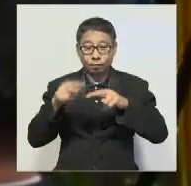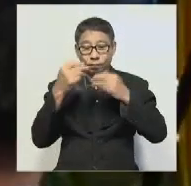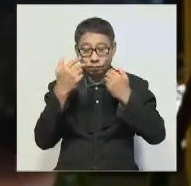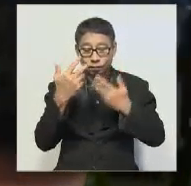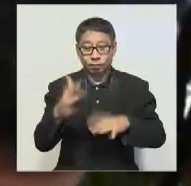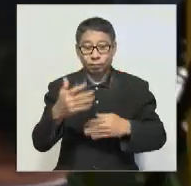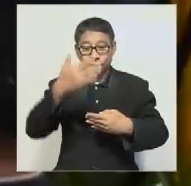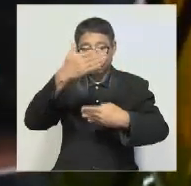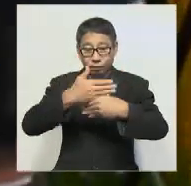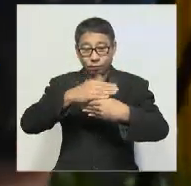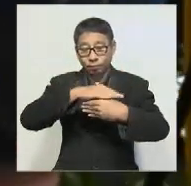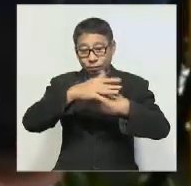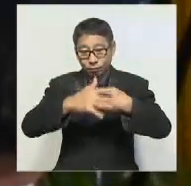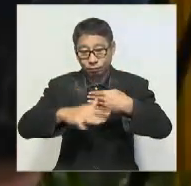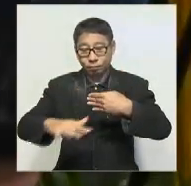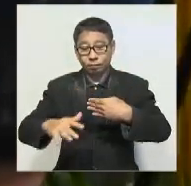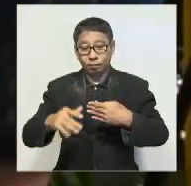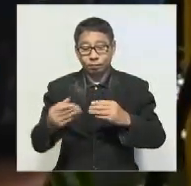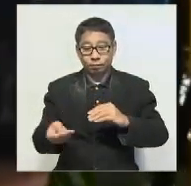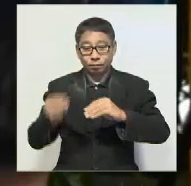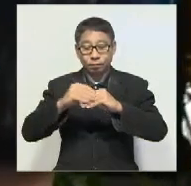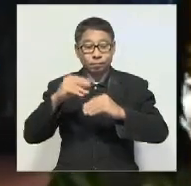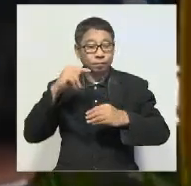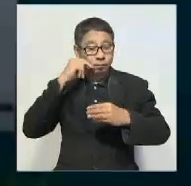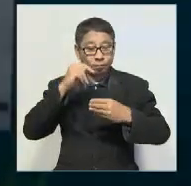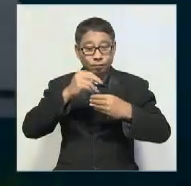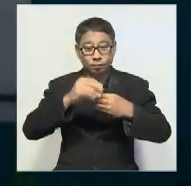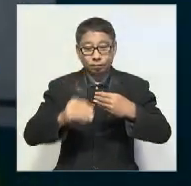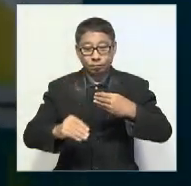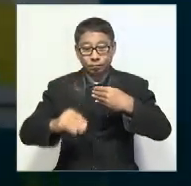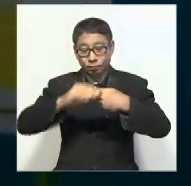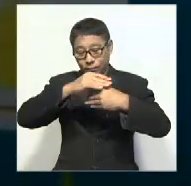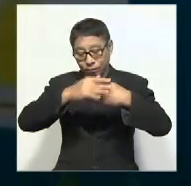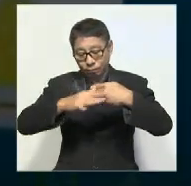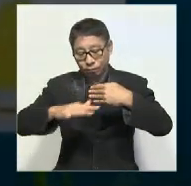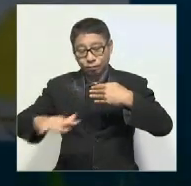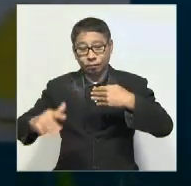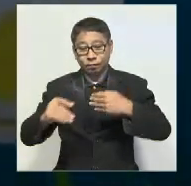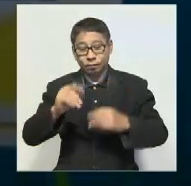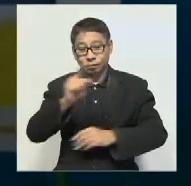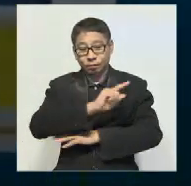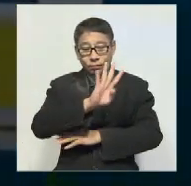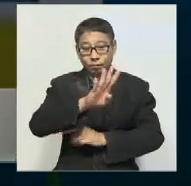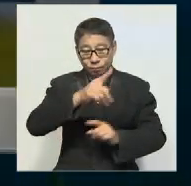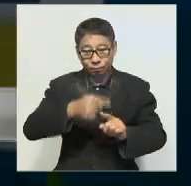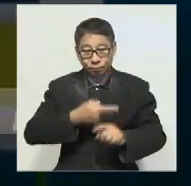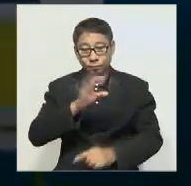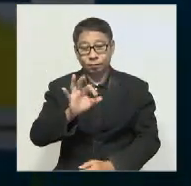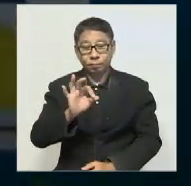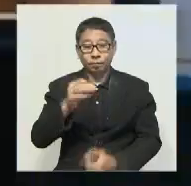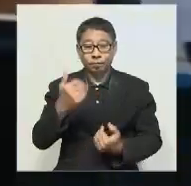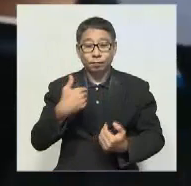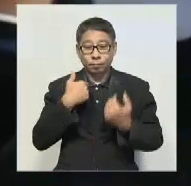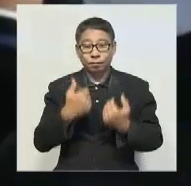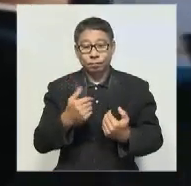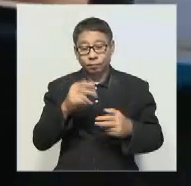จากที่ทางเขื่อนวชิราลงกรณ์เนี่ยเจ้าหน้าที่ได้เพิ่มปริมาณการระบายน้ำเพิ่มเติมตั้งแต่วันที่4กันยายนที่ผ่านมานะคะก่อน